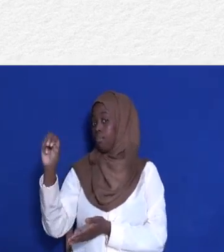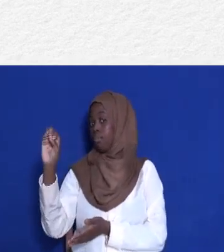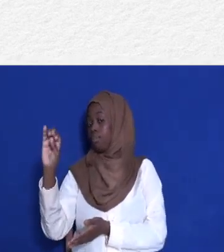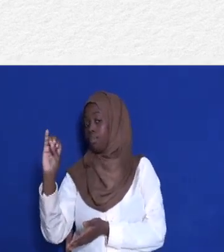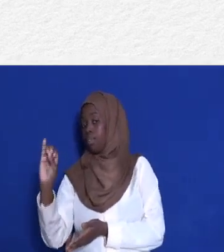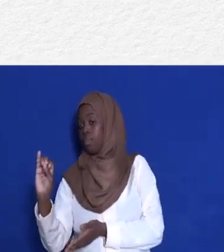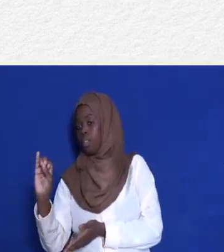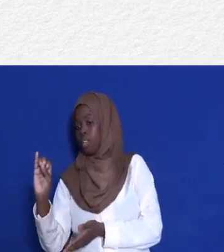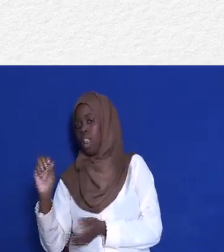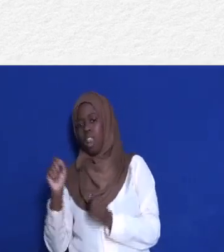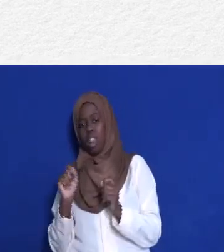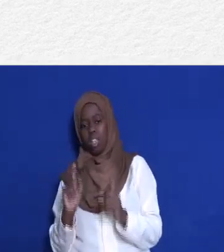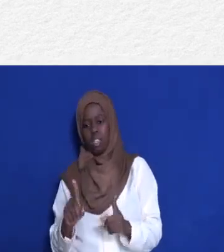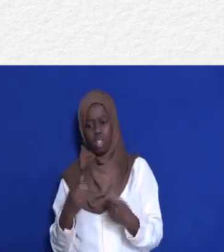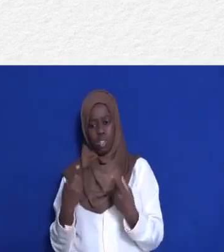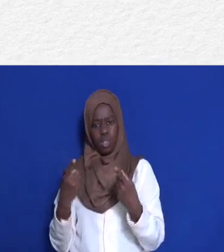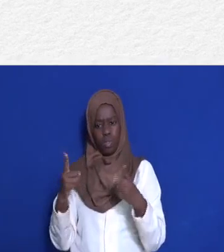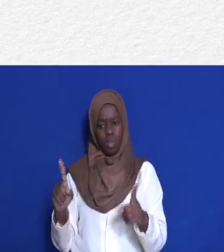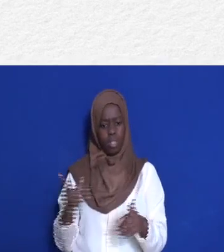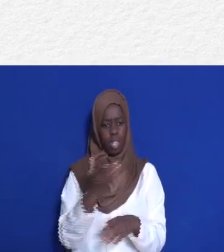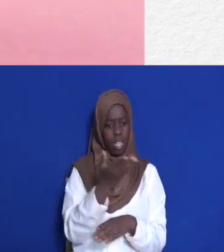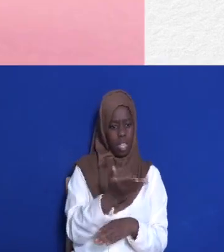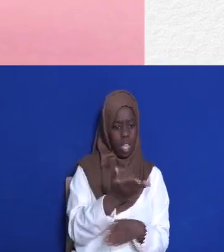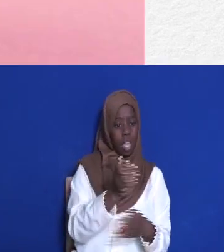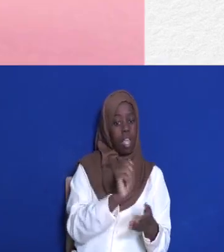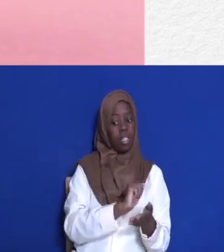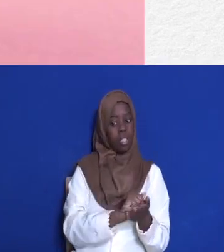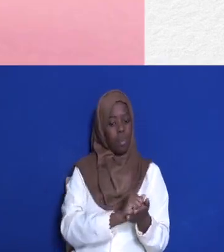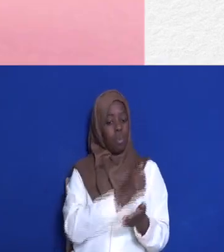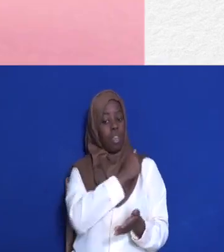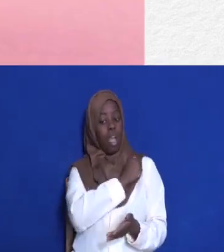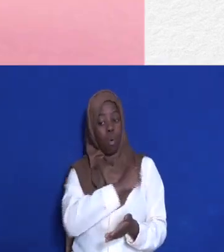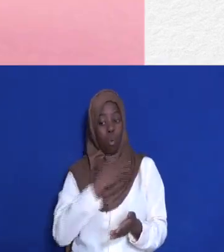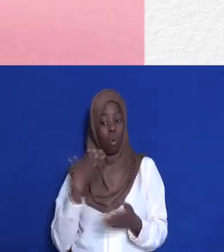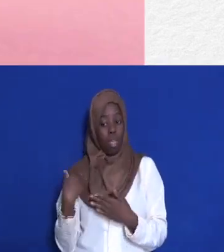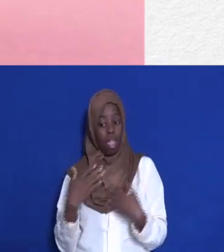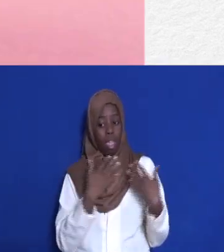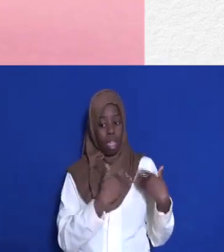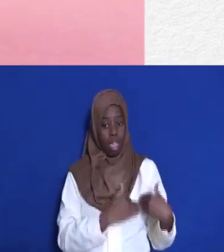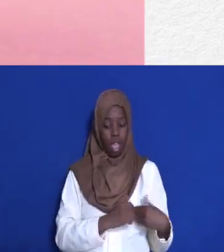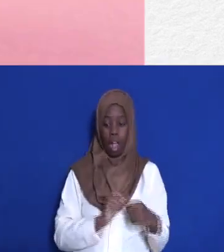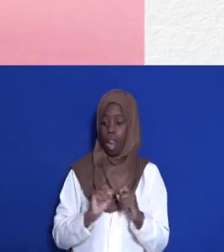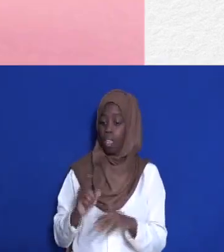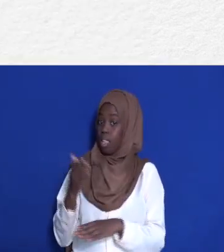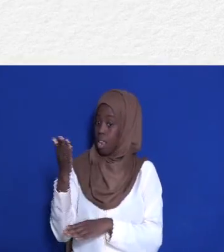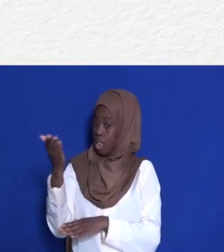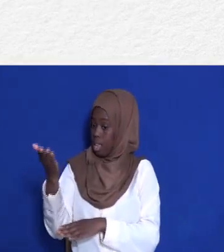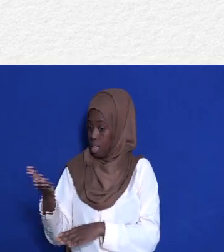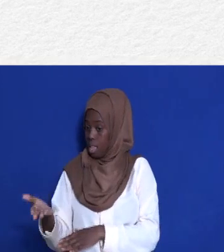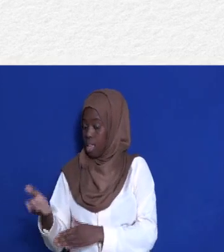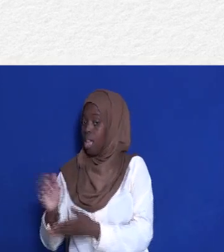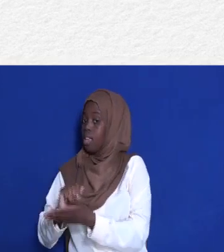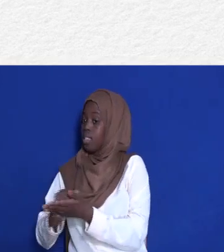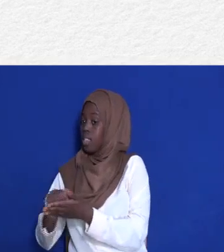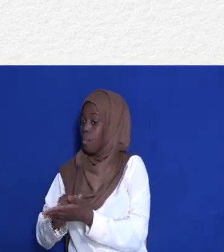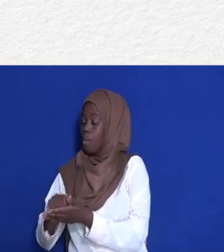Sabuni vile vile, lakini tofauti yake hii sabuni ya nini? Ya kuogea, vizuri. Na hii